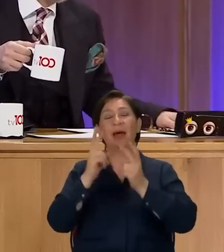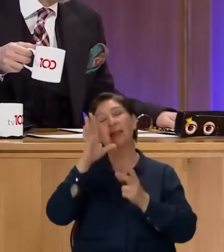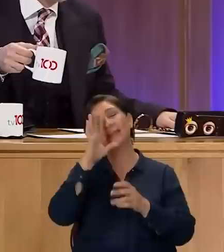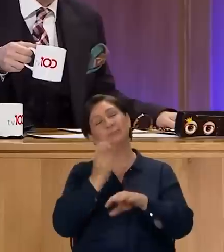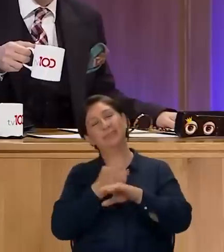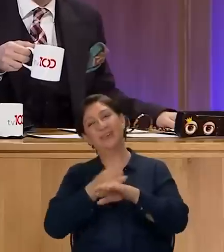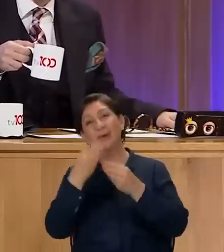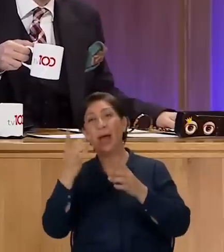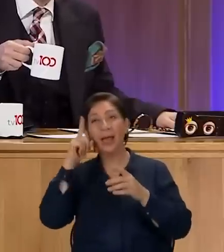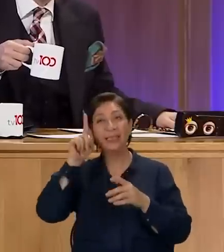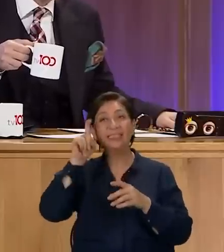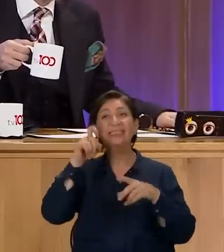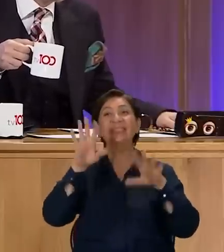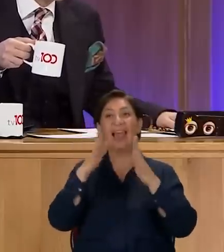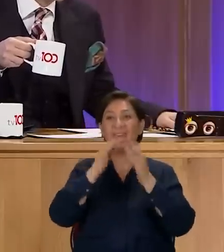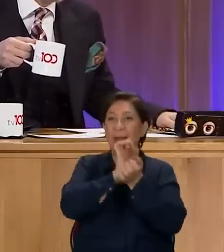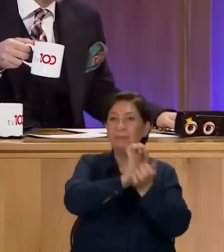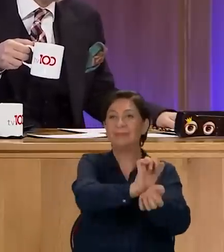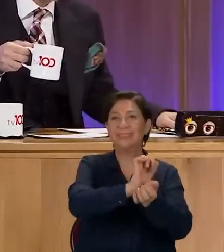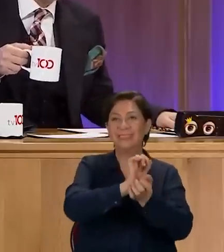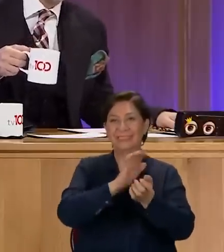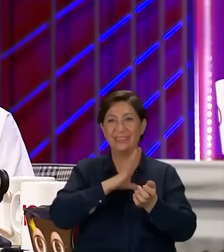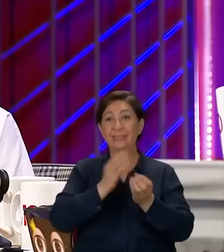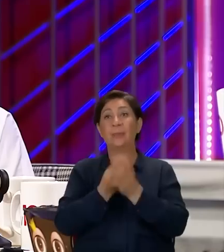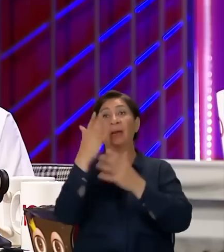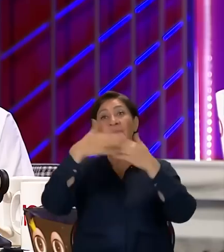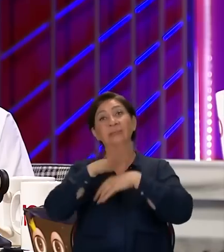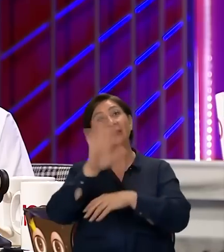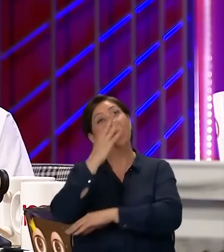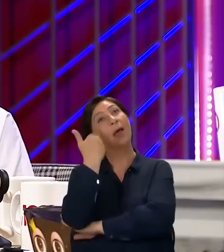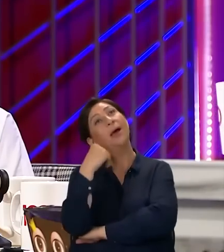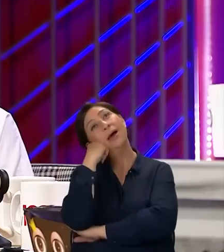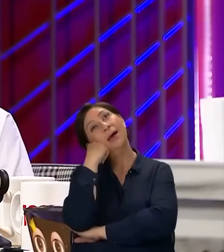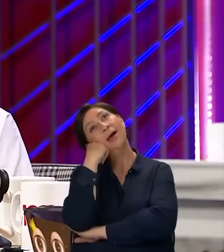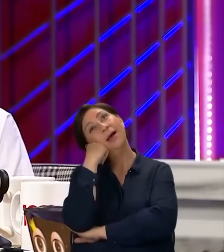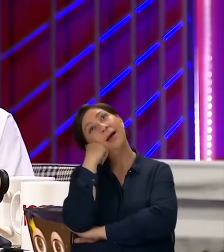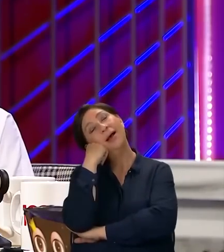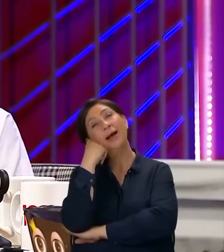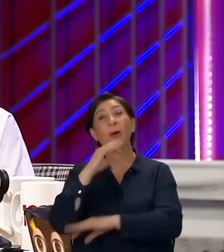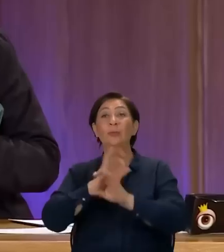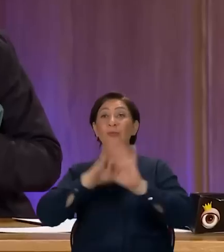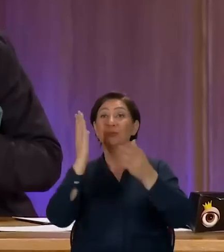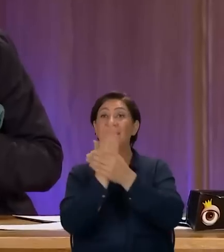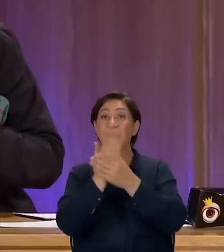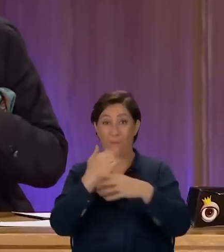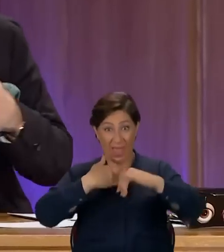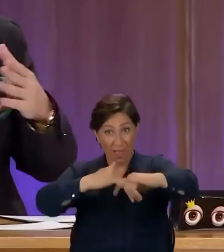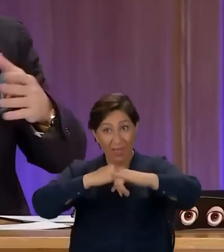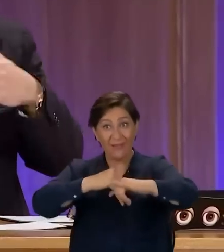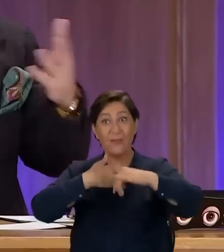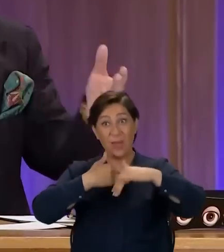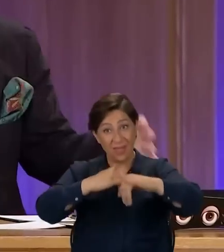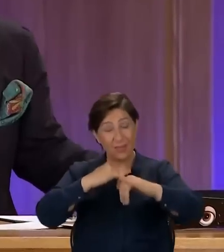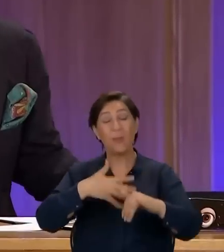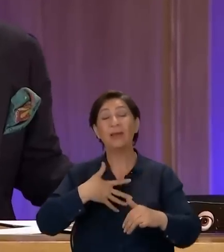kimseye vermesin. Akıl sağlığı yerinde olmayan çocuklarını evden çıkarmazlar ya. Sabahtan akşama kadar televizyona bakar. Müthiş bir arşiv var. Ben de öyleydim. Hayır ben de, bir